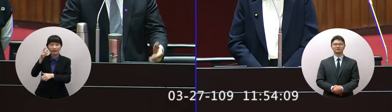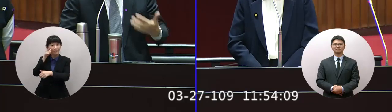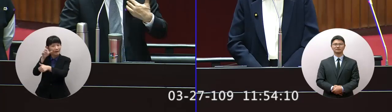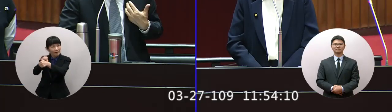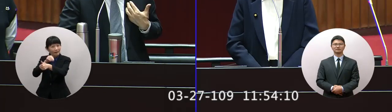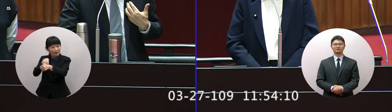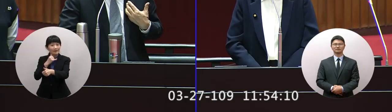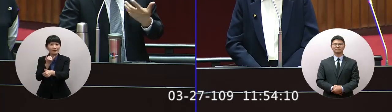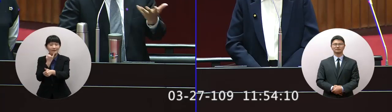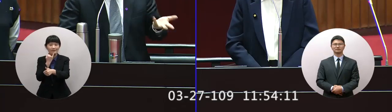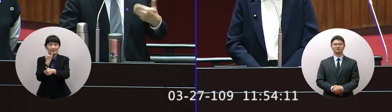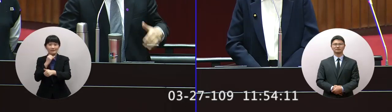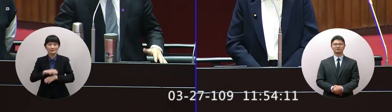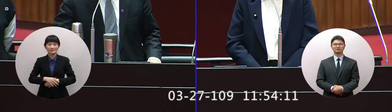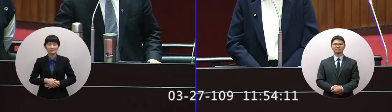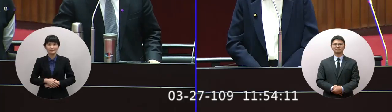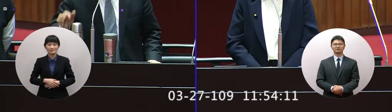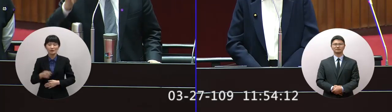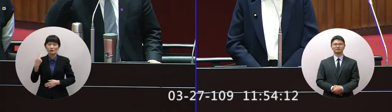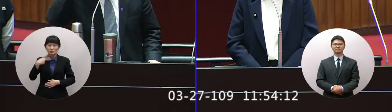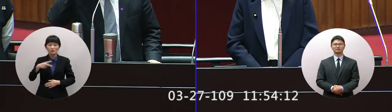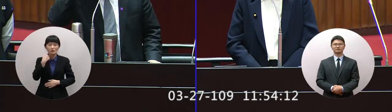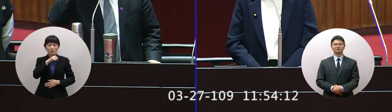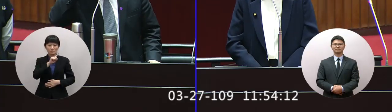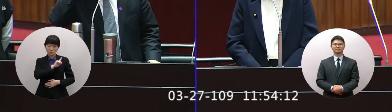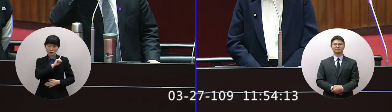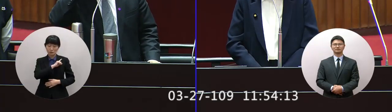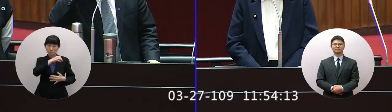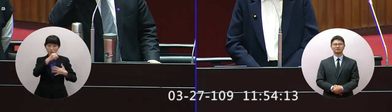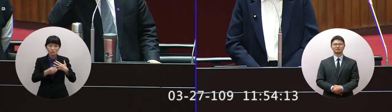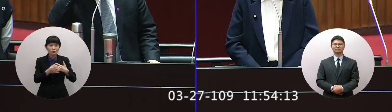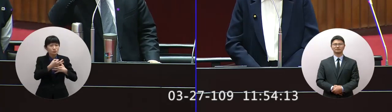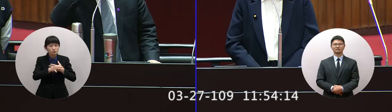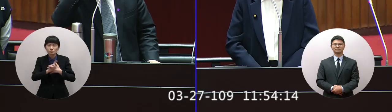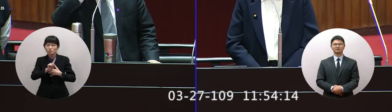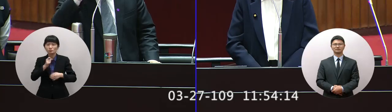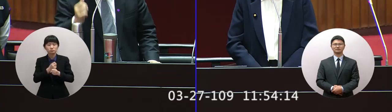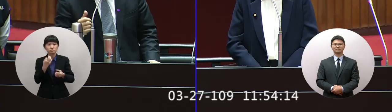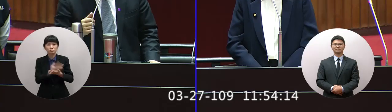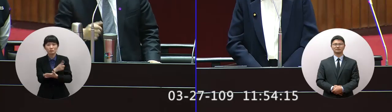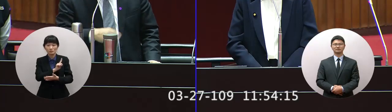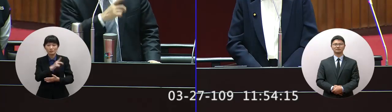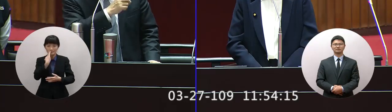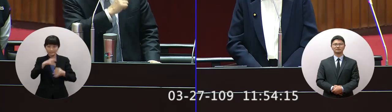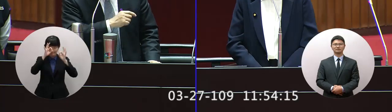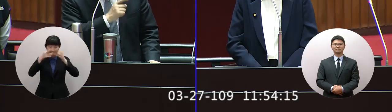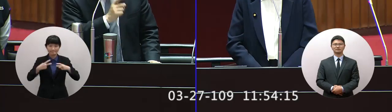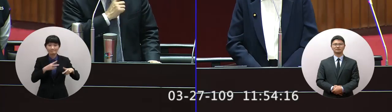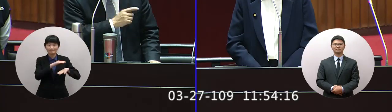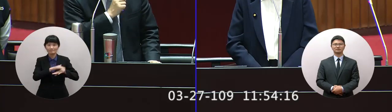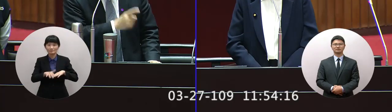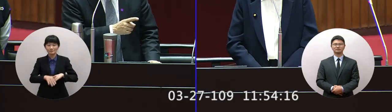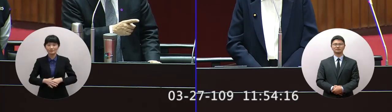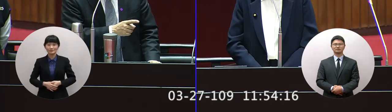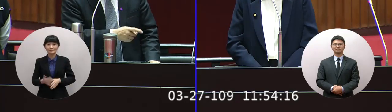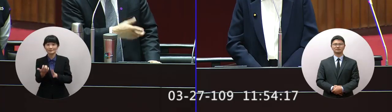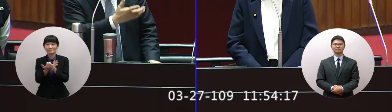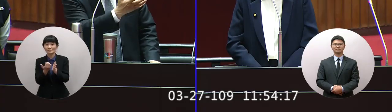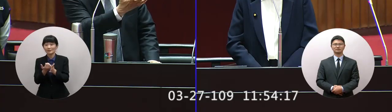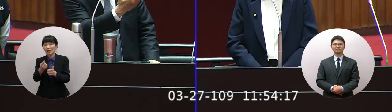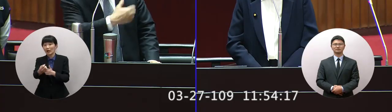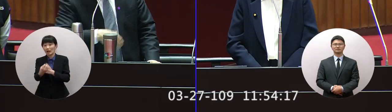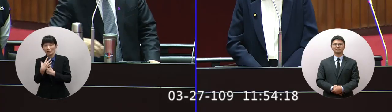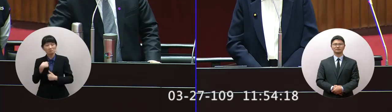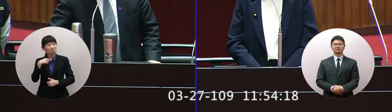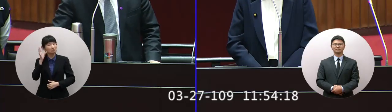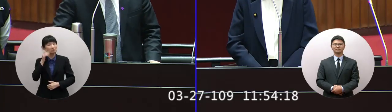习，那我们是哪个地方还有不足。如果以你刚才所说的数字，根据你的数字的话，